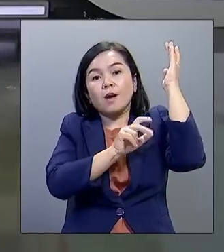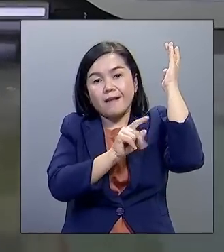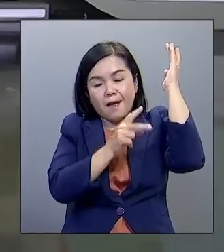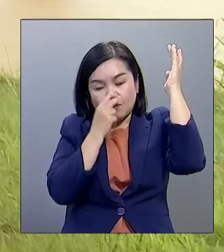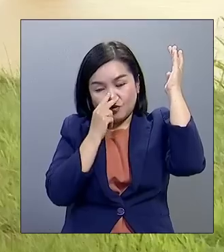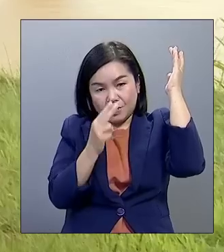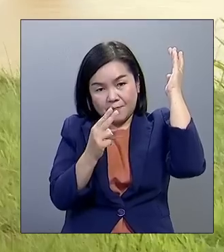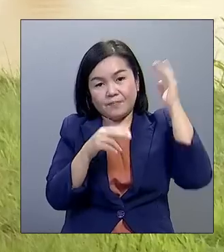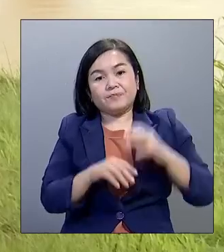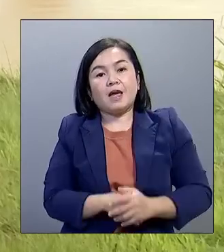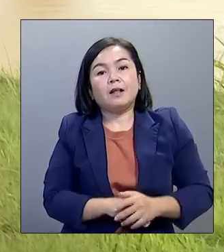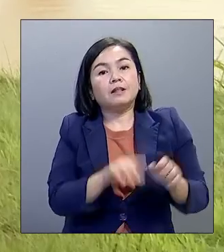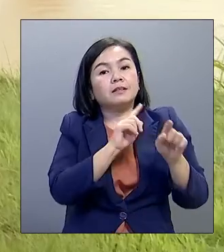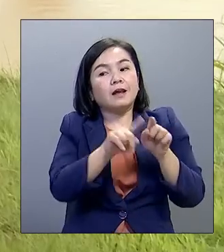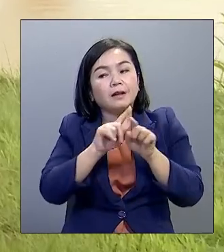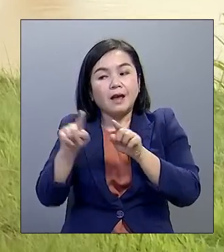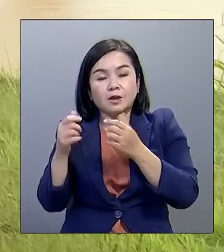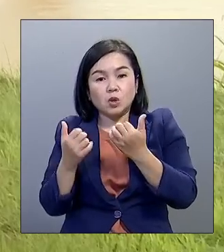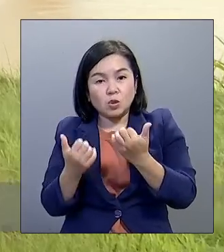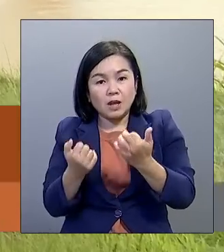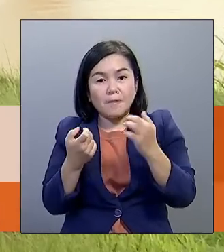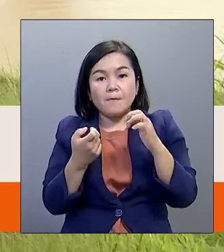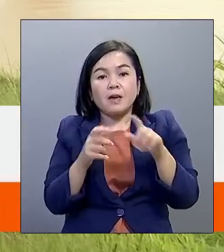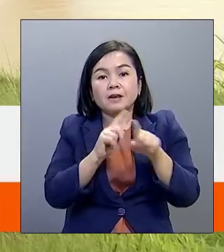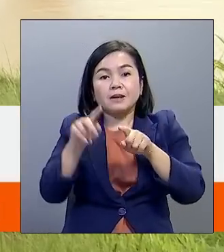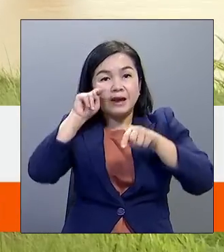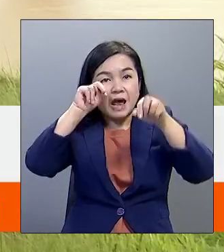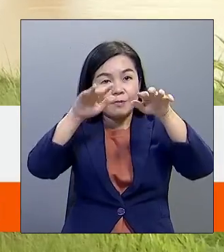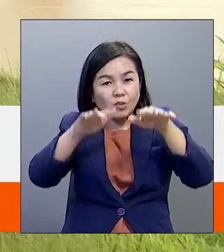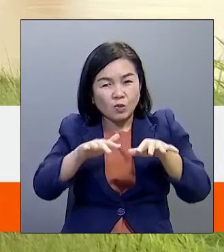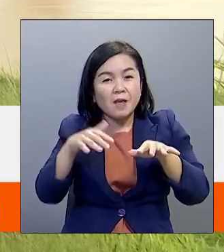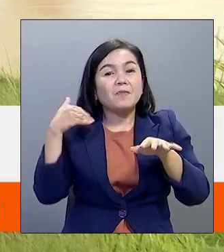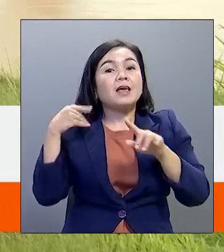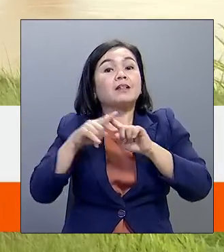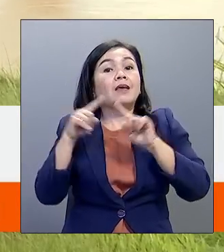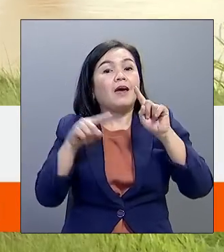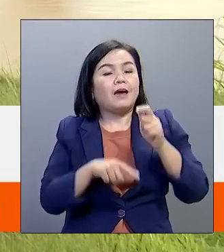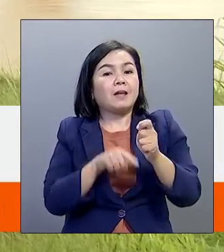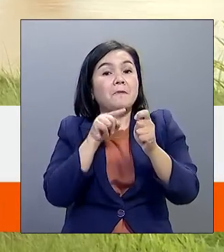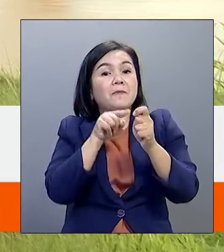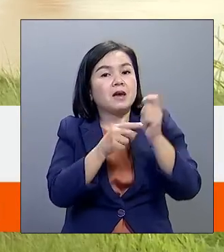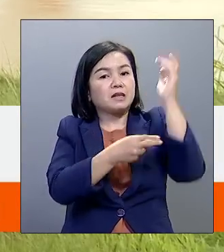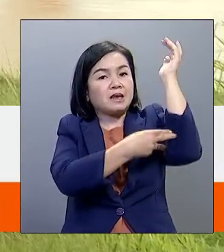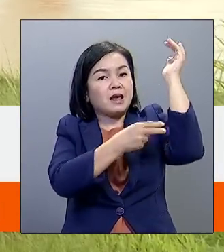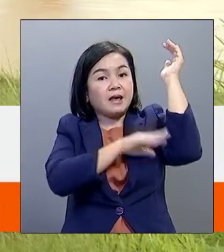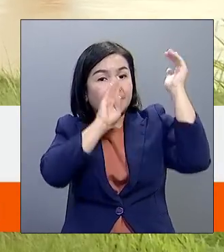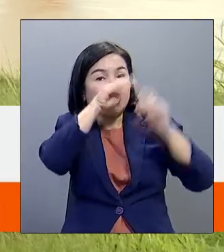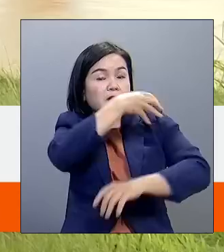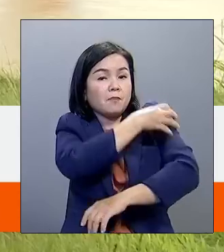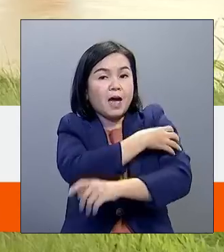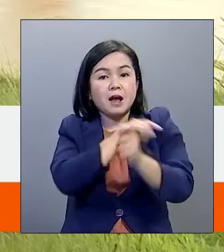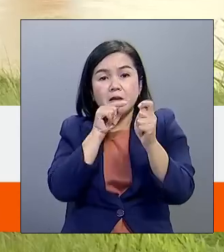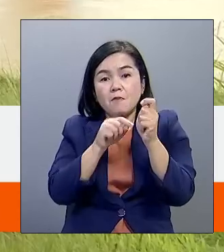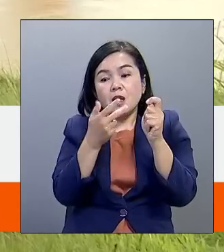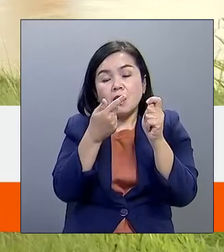ค่ะแม้ว่าหลายพื้นที่จะสถานการณ์คลี่คลายลงแล้วนะคะแต่ว่าในส่วนของอำเภอหาดใหญ่อย่างโซนเทศบาลเมืองควนลังค่ะก็พบ